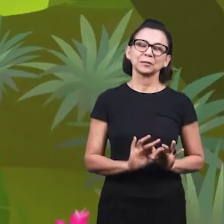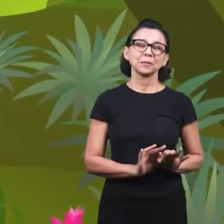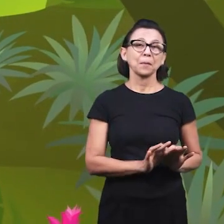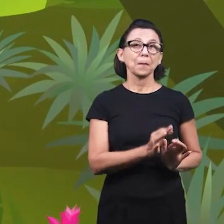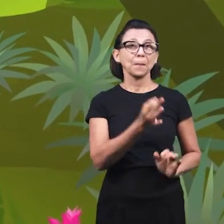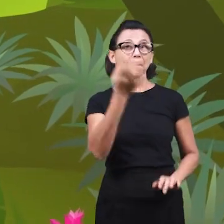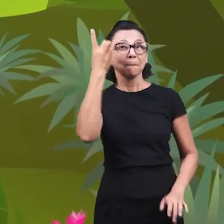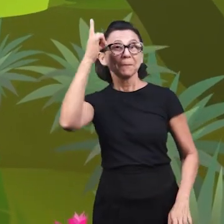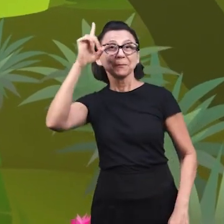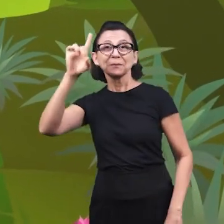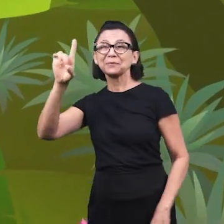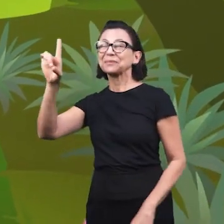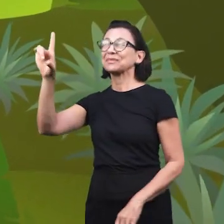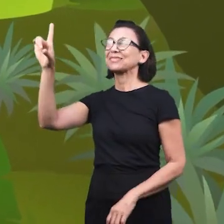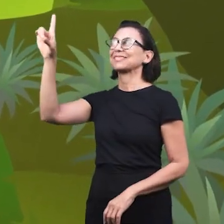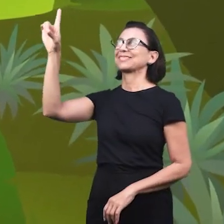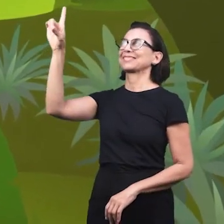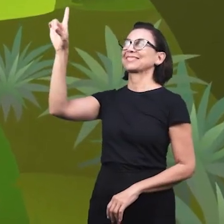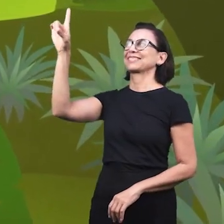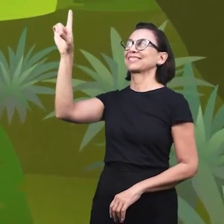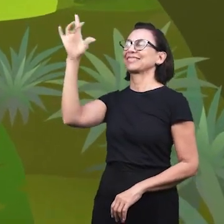общение.